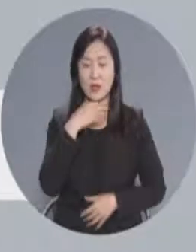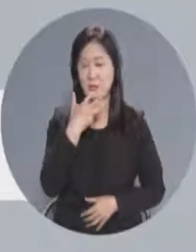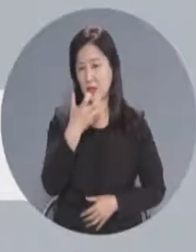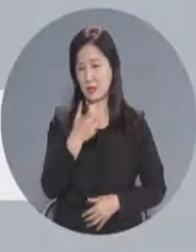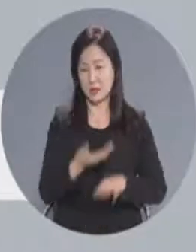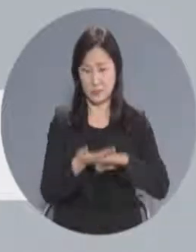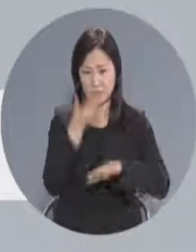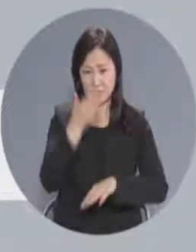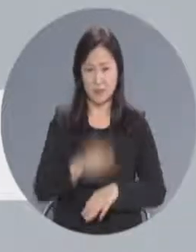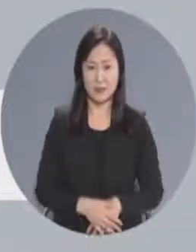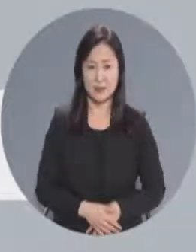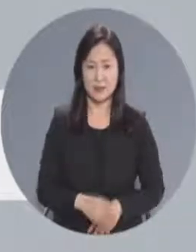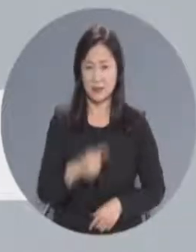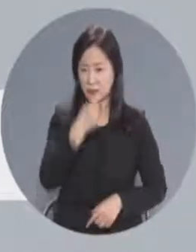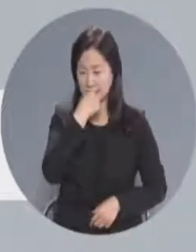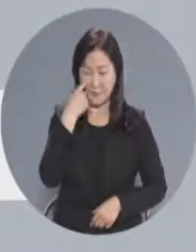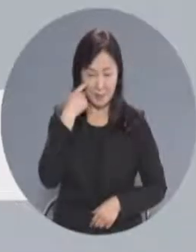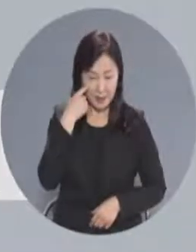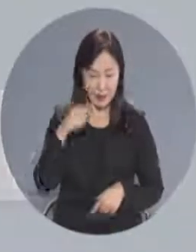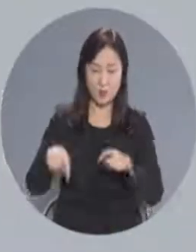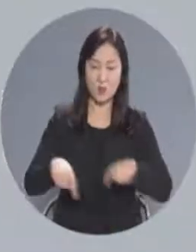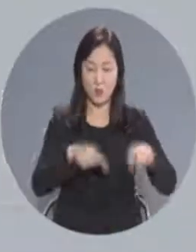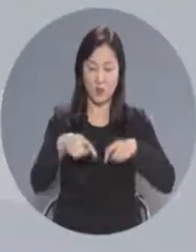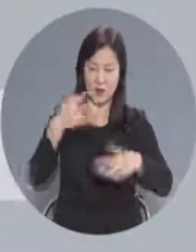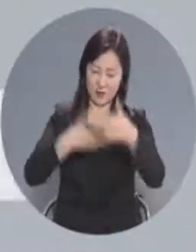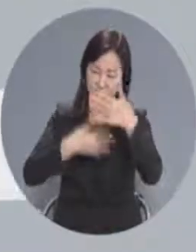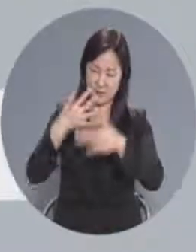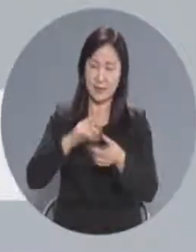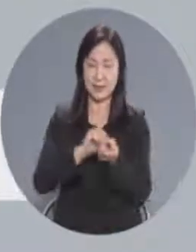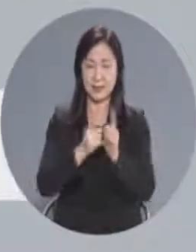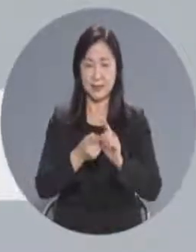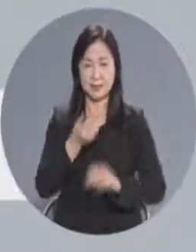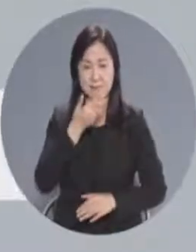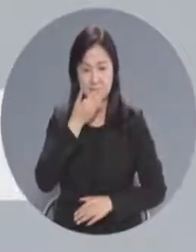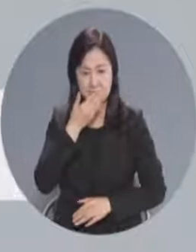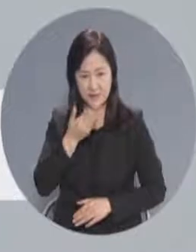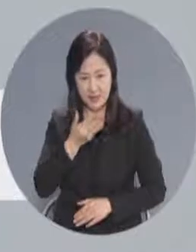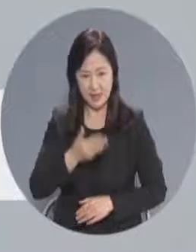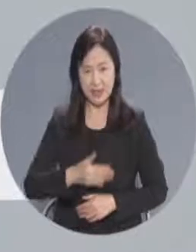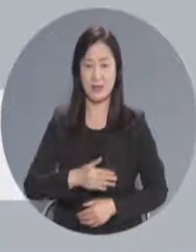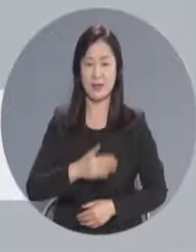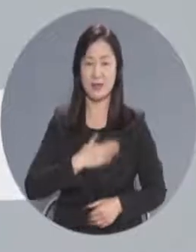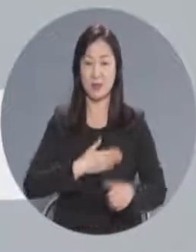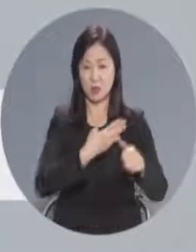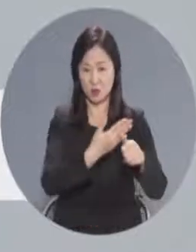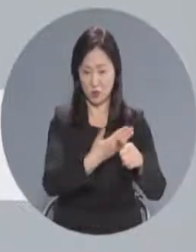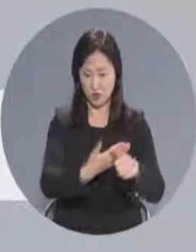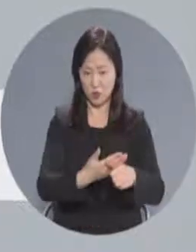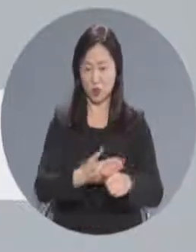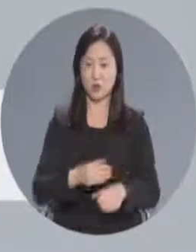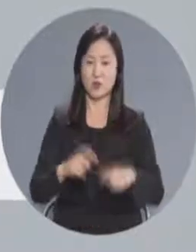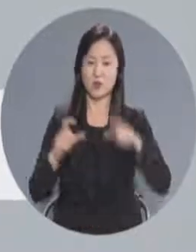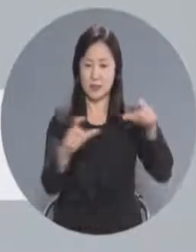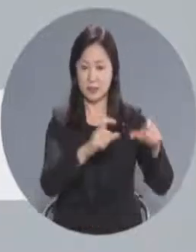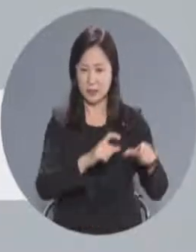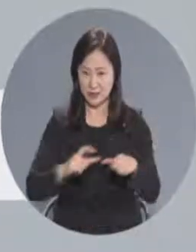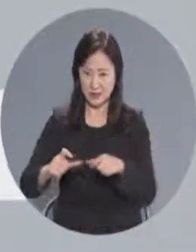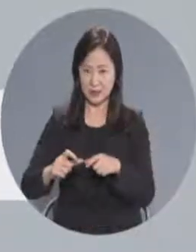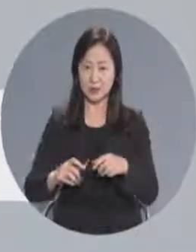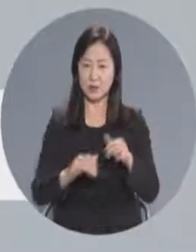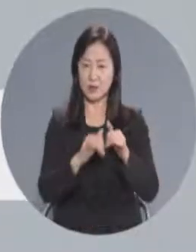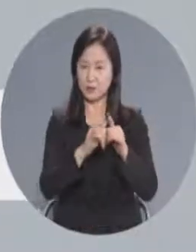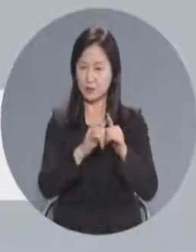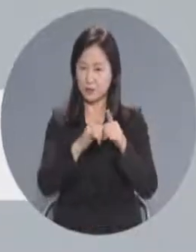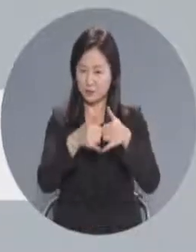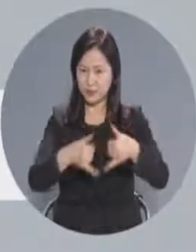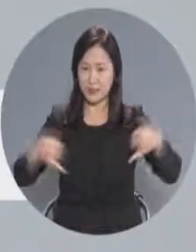녹화나 녹취 이걸로도 그 대신할 수 있는 그 어떤 저 매스컴을 통해서 알리다든가